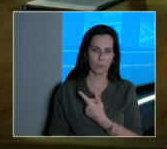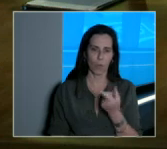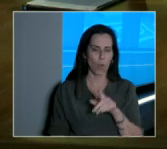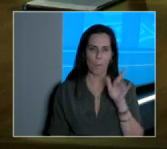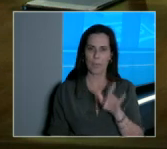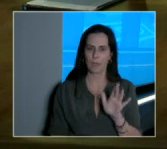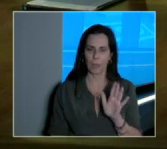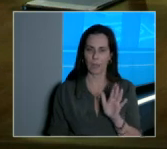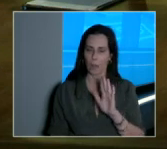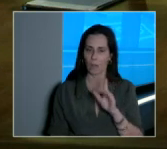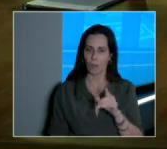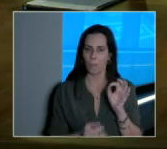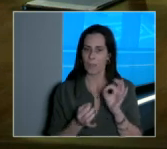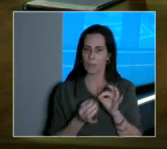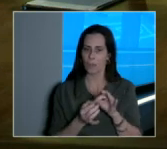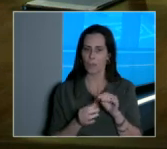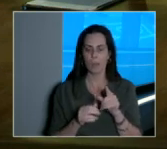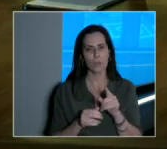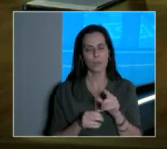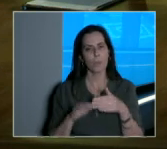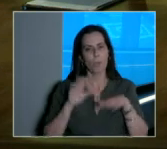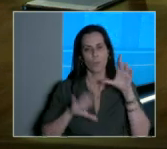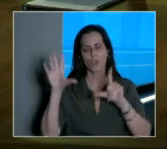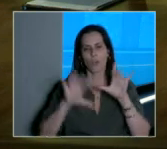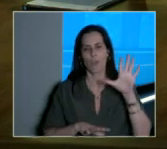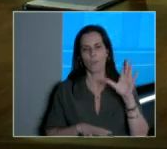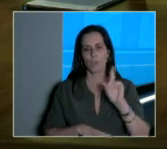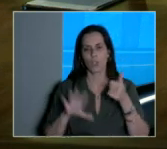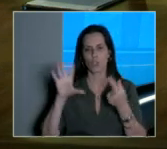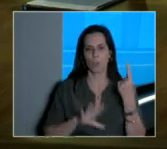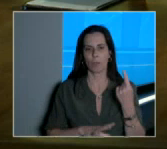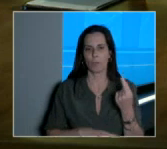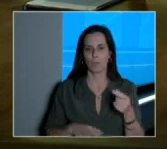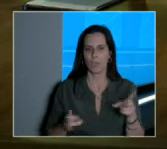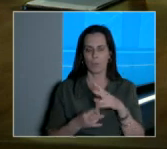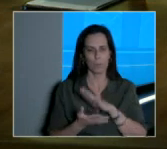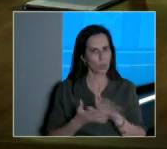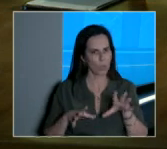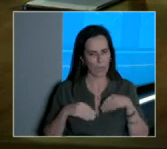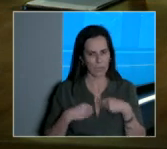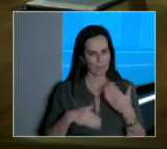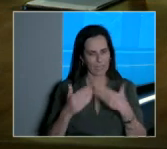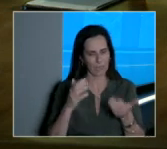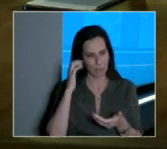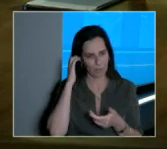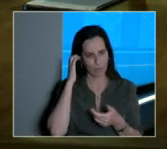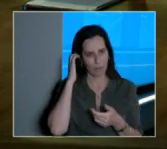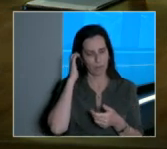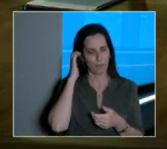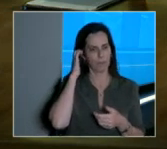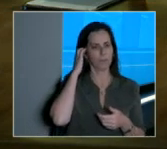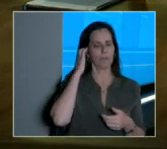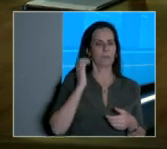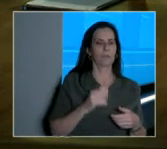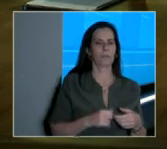מתנגד באופן גורף, הוא בסך הכל בעד שזה יהיה ברוב של 75 ולא של 61. אי אפשר פשוט להסכים על זה ולהתקדם? לא, אני חושב